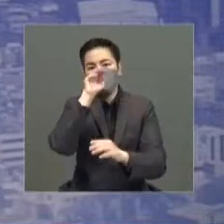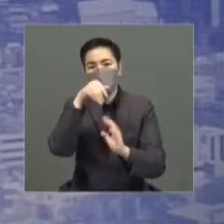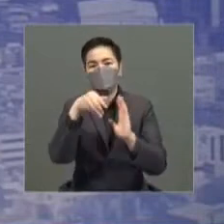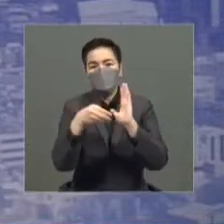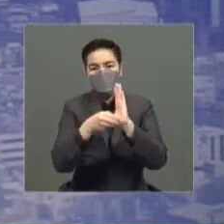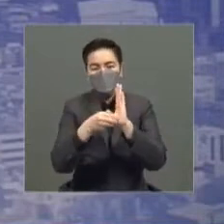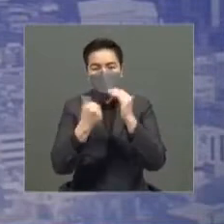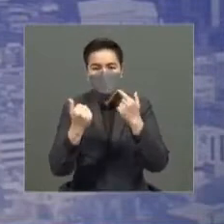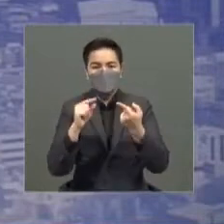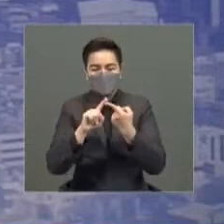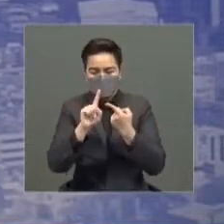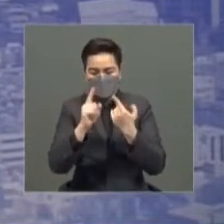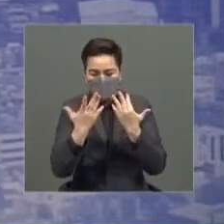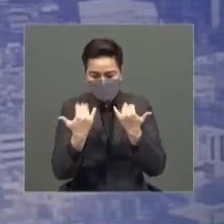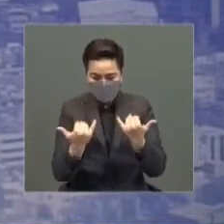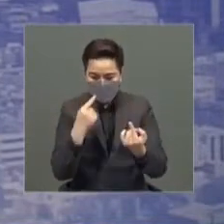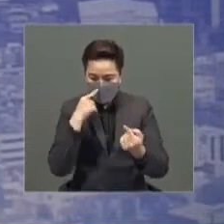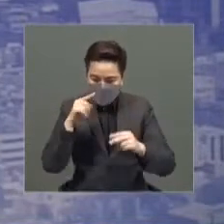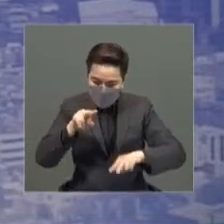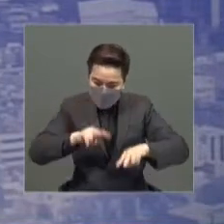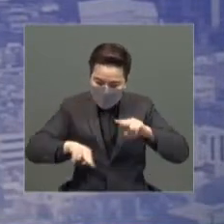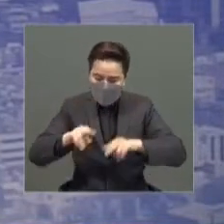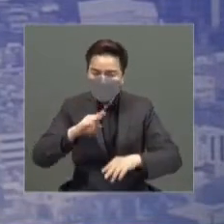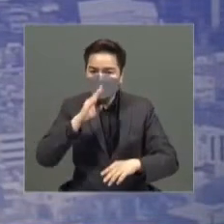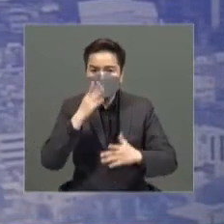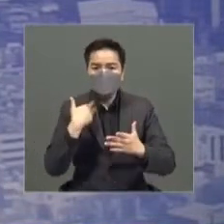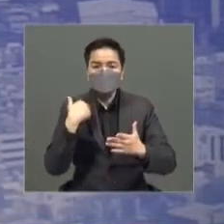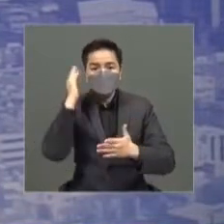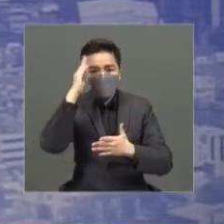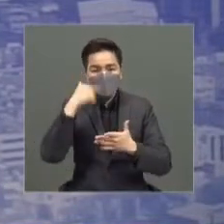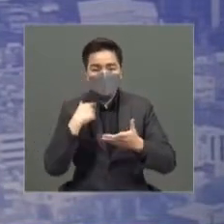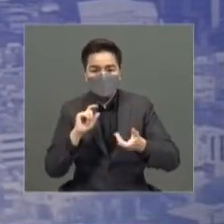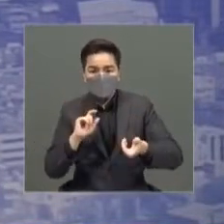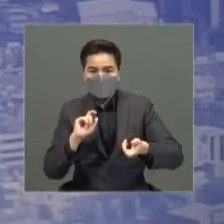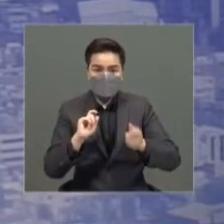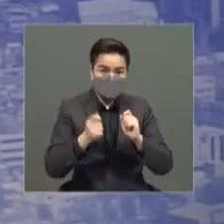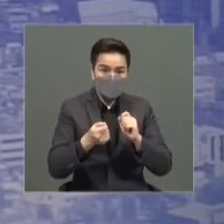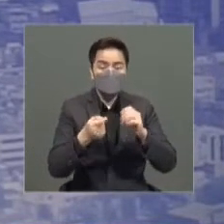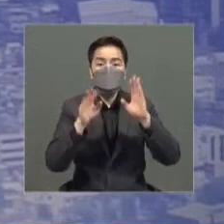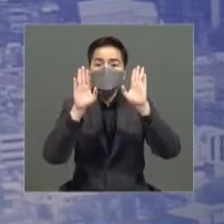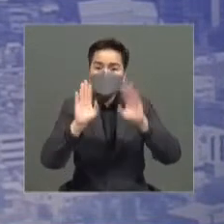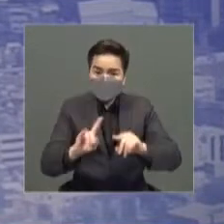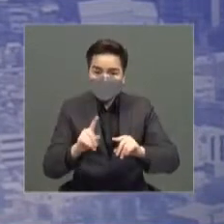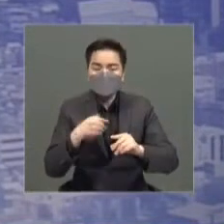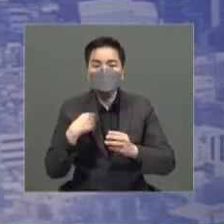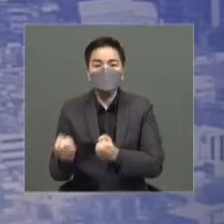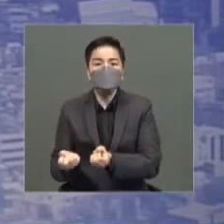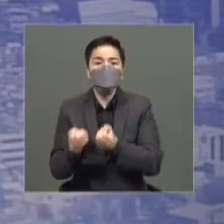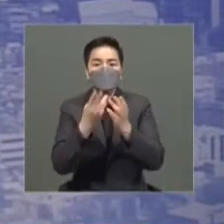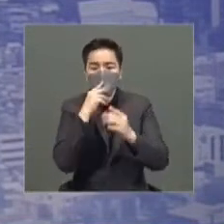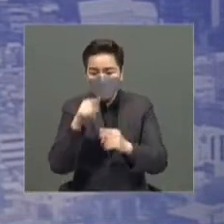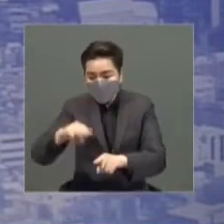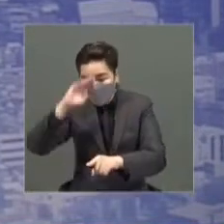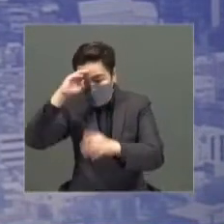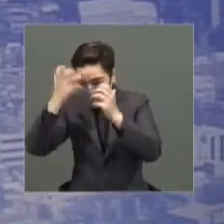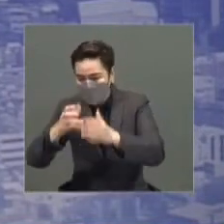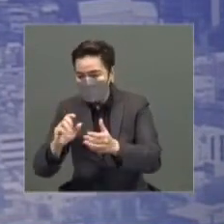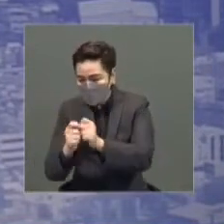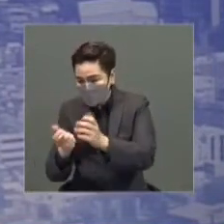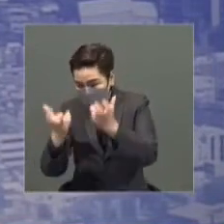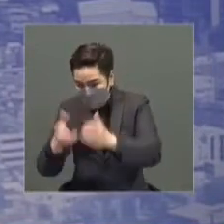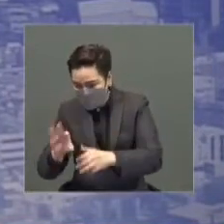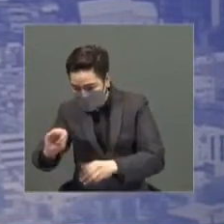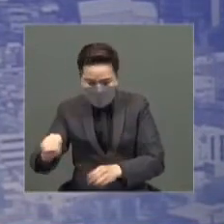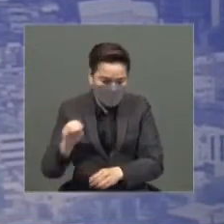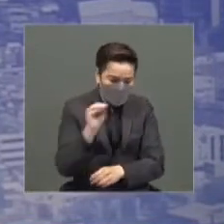ซึ่งตรงนี้เนี่ยนะคะก็จะได้รับการดูแลถ้ามีการเปลี่ยนแปลงจะมีการส่งต่อไปยังโรงพยาบาลที่เหมาะสมแน่นอนนะคะ